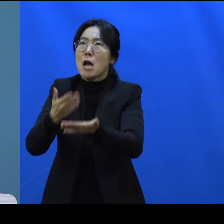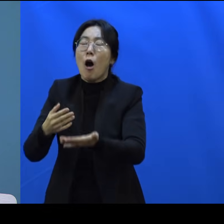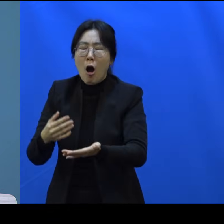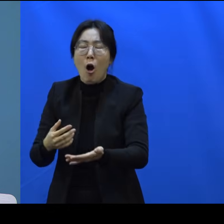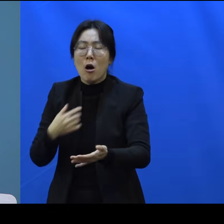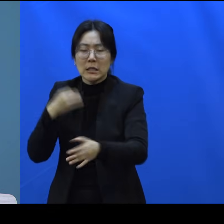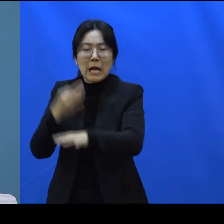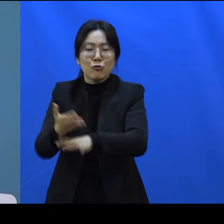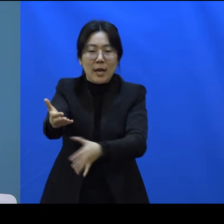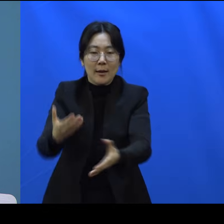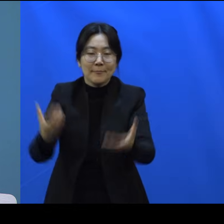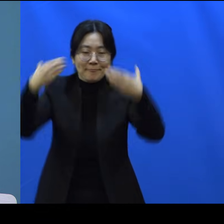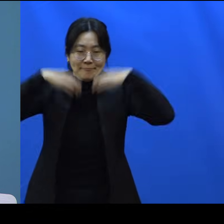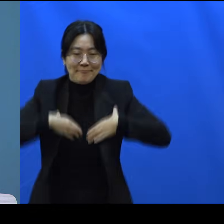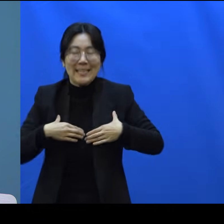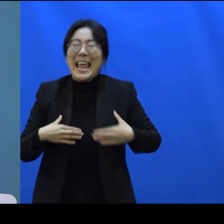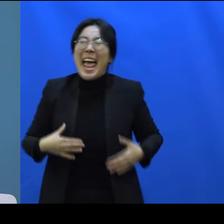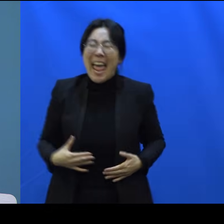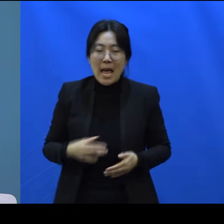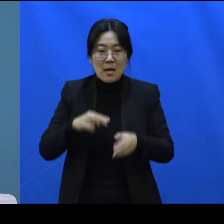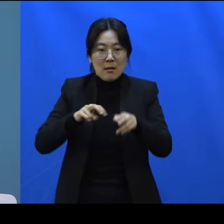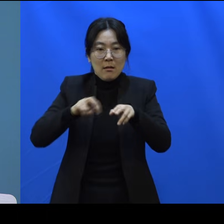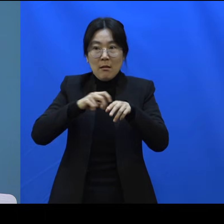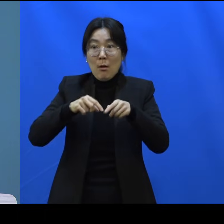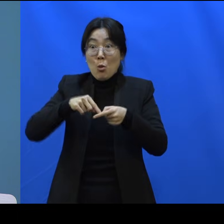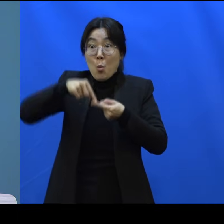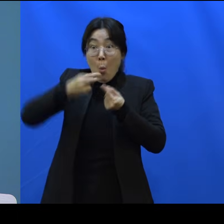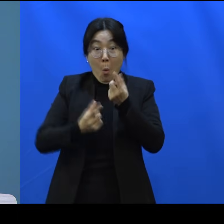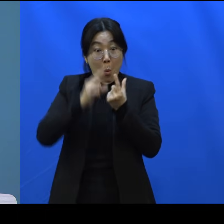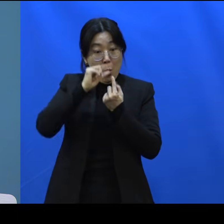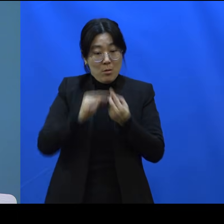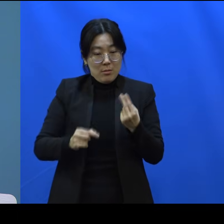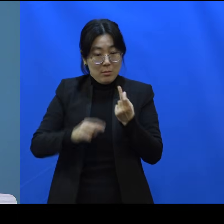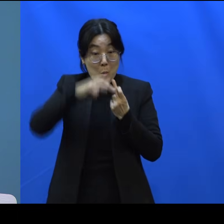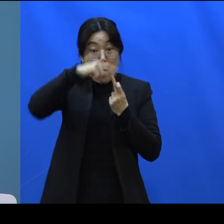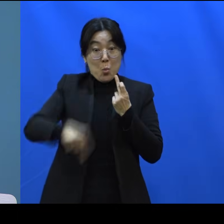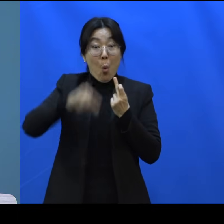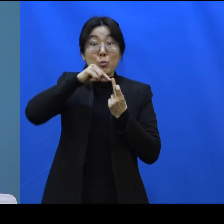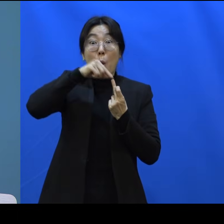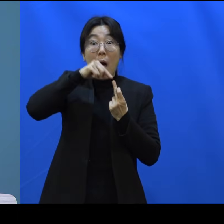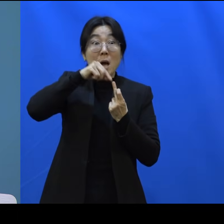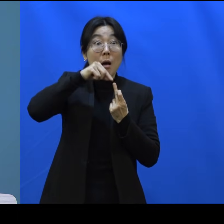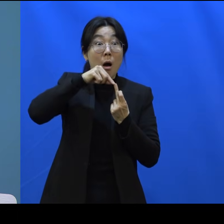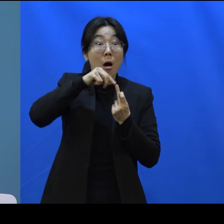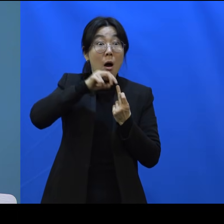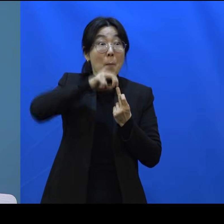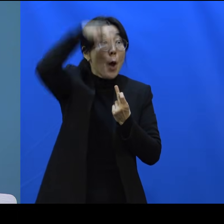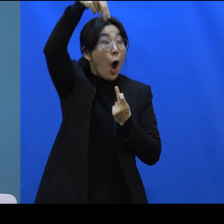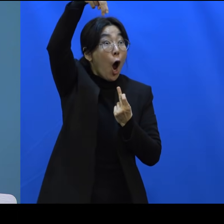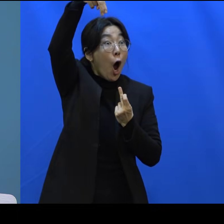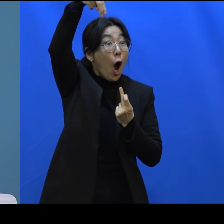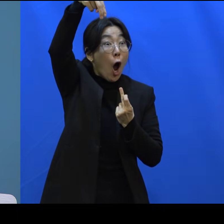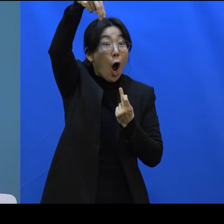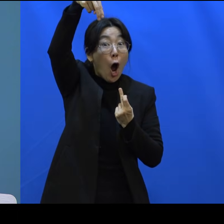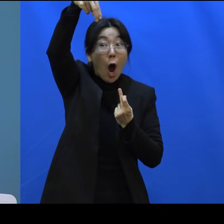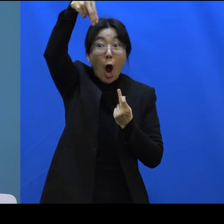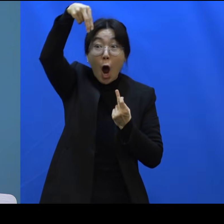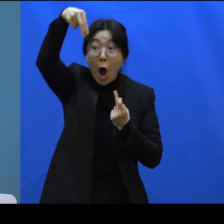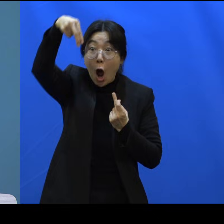뛰어내리다가 깨가지고 붕대 메고 다니고 막 이러잖아요. 자기 인식이 안 되는 거예요. 근데 그게 아이들만 그런 게